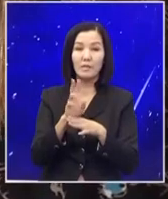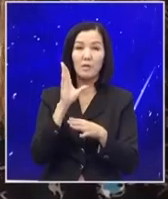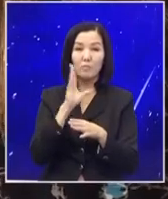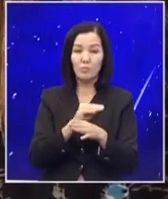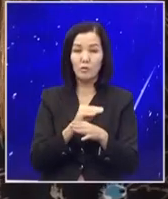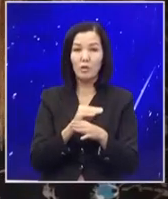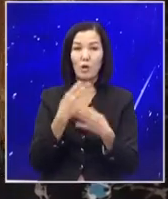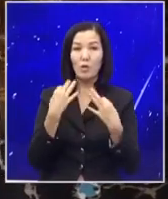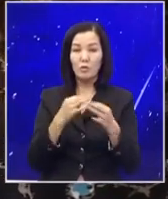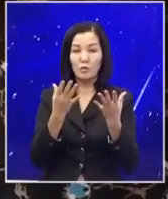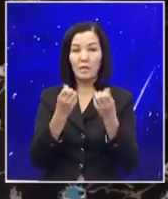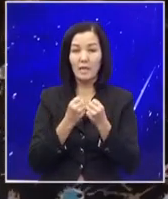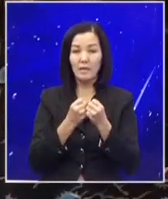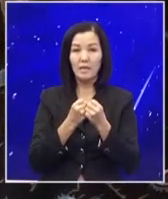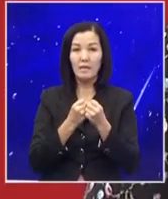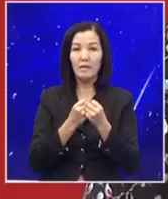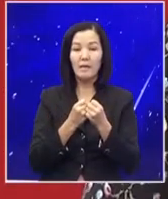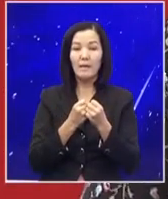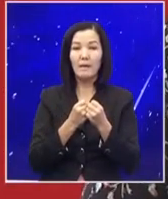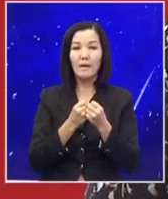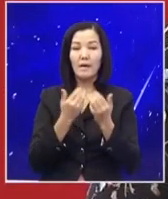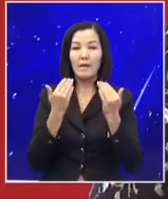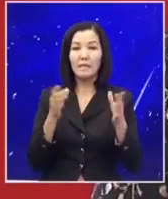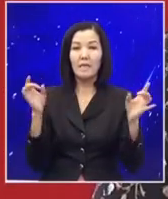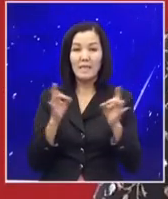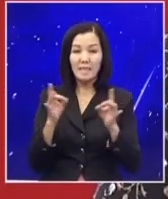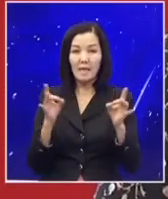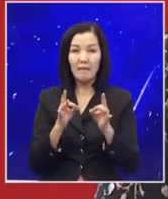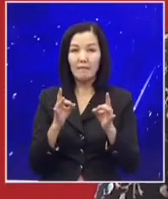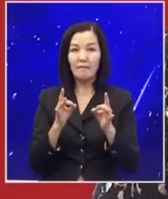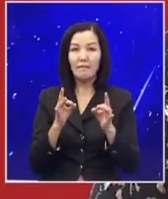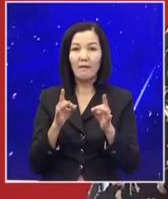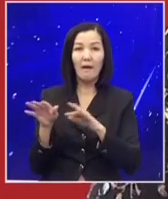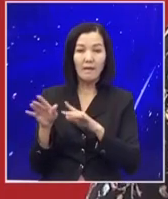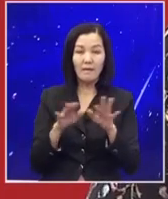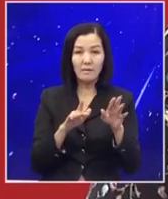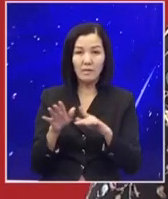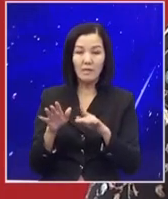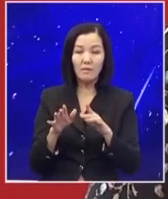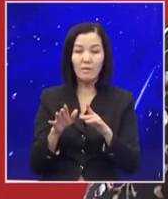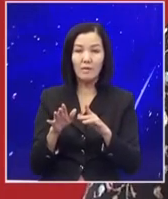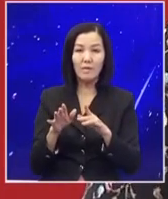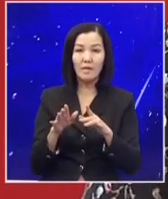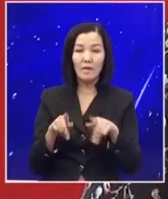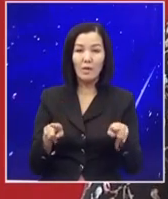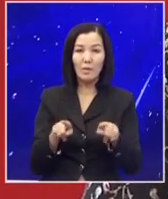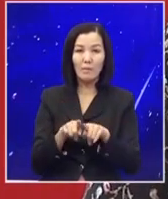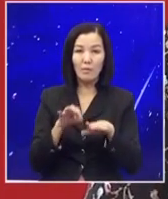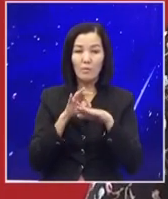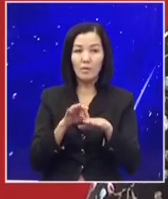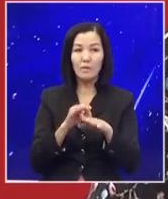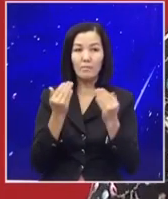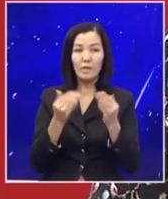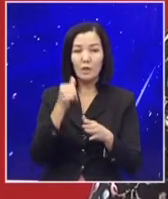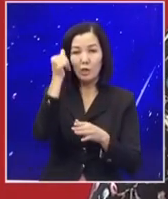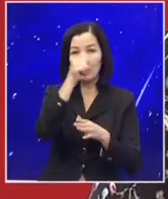Ланжоу мейрамханасына көп-көп рахметімді айтамын. Осындай шаралар бізде биылғы жылдан